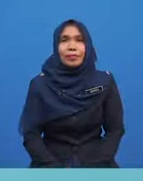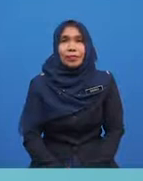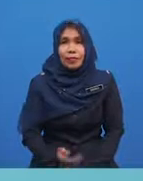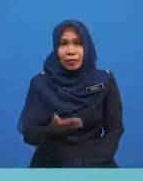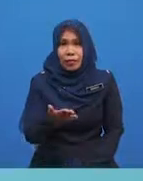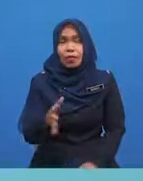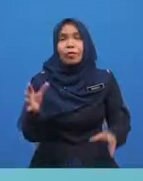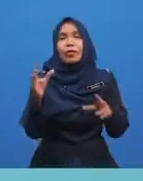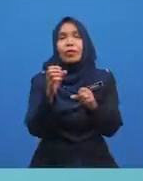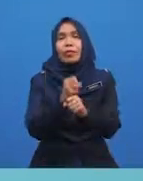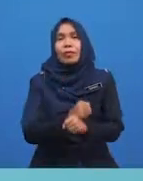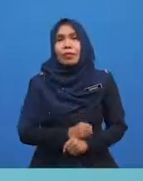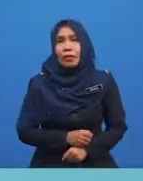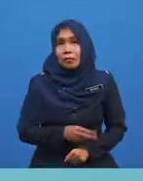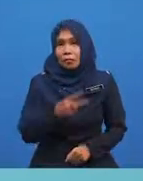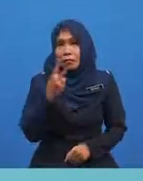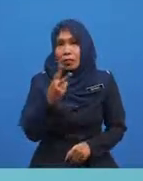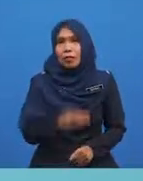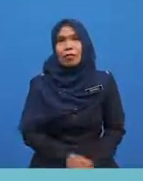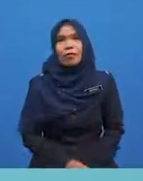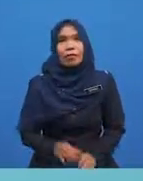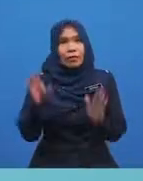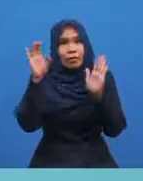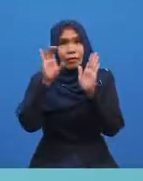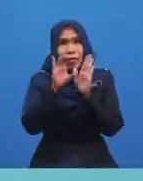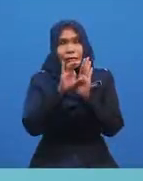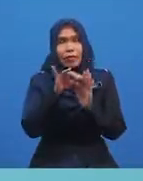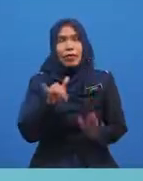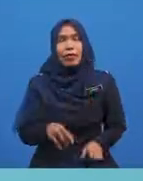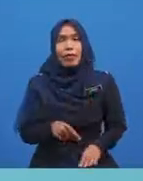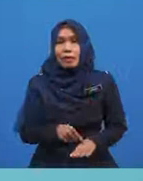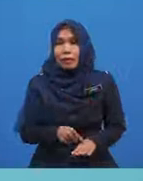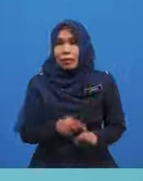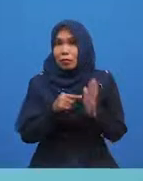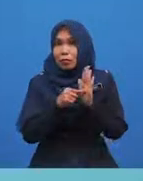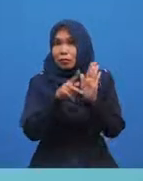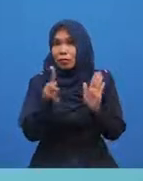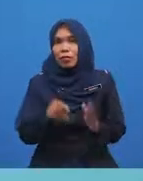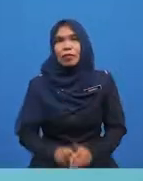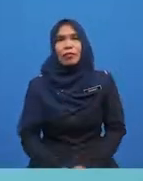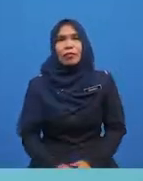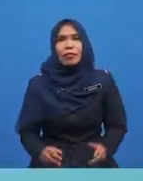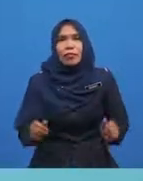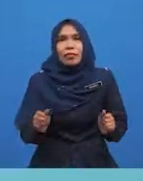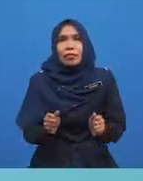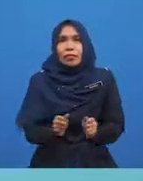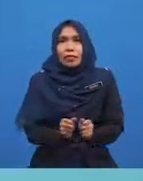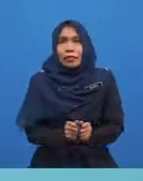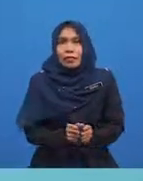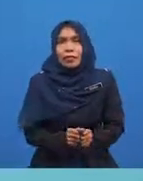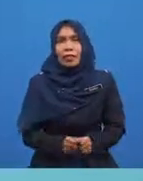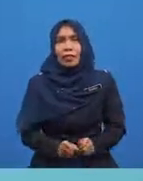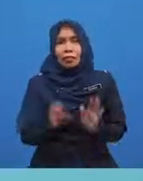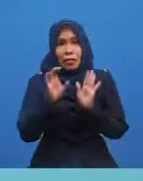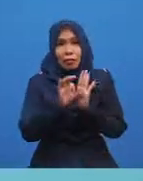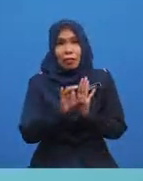Kamu dapat lihat gambar yang dipaparkan tadi dengan gambar yang dipaparkan